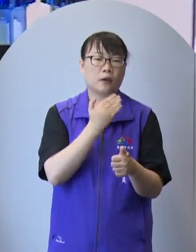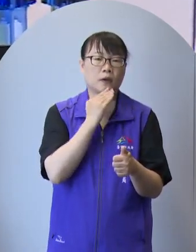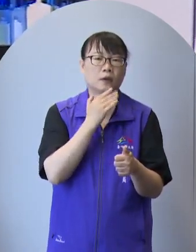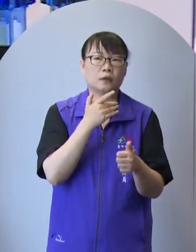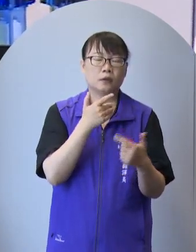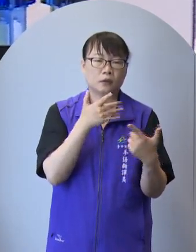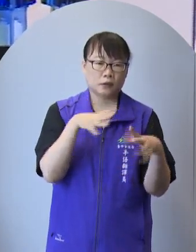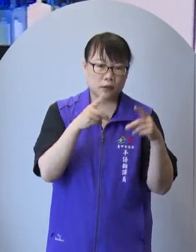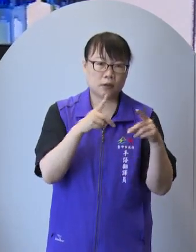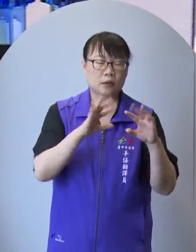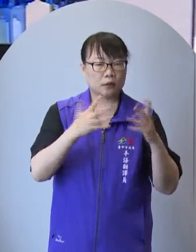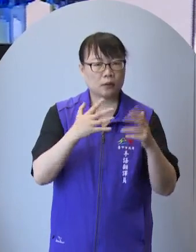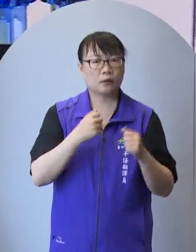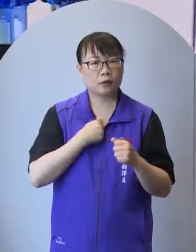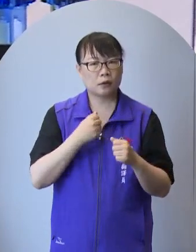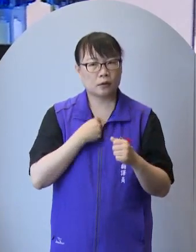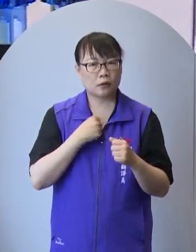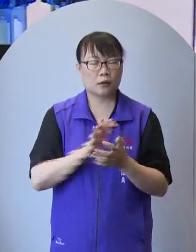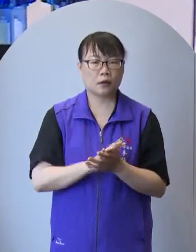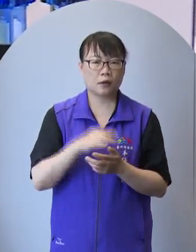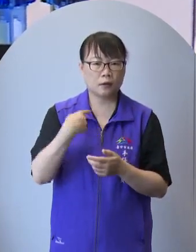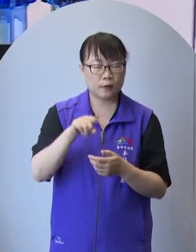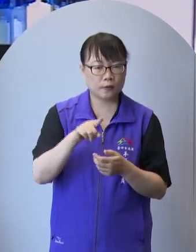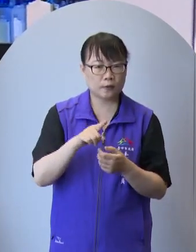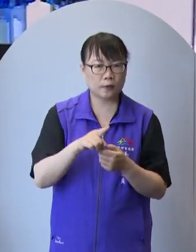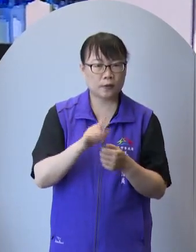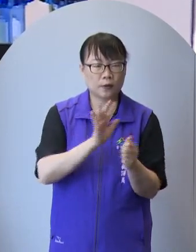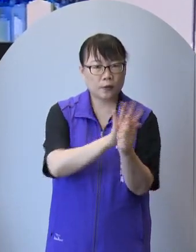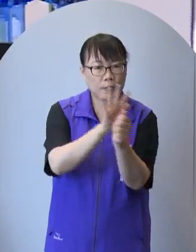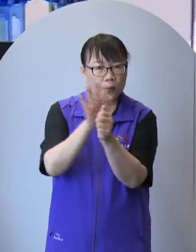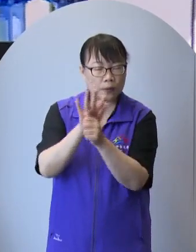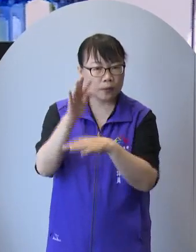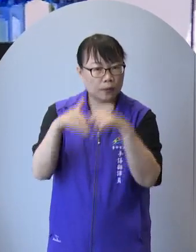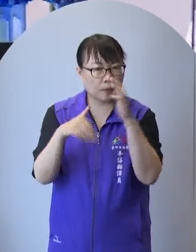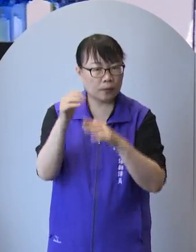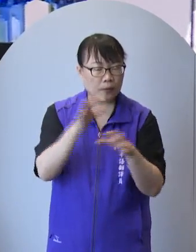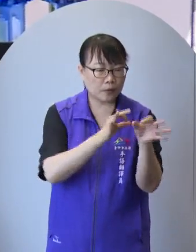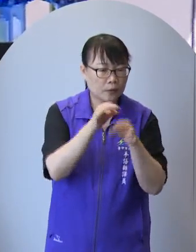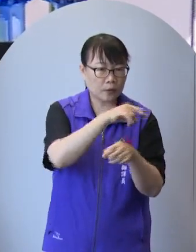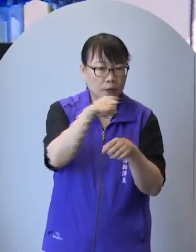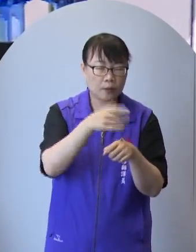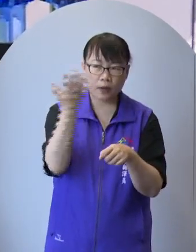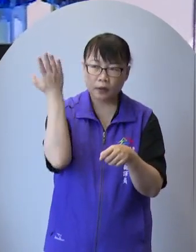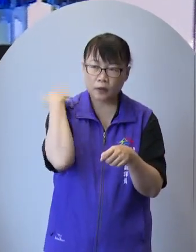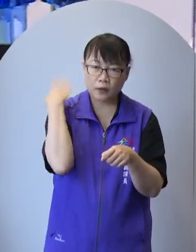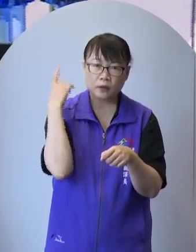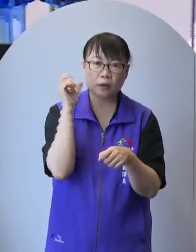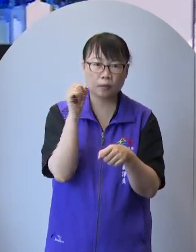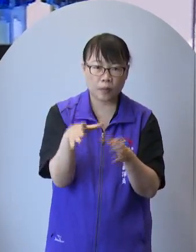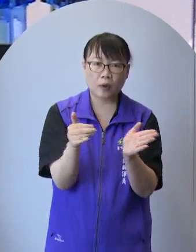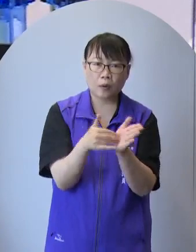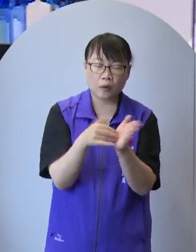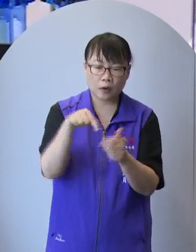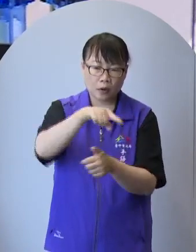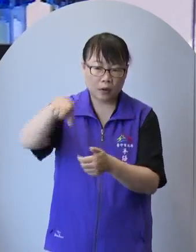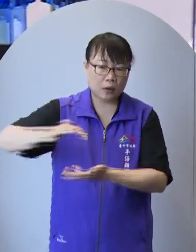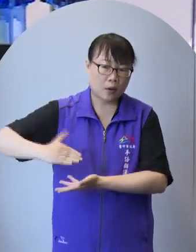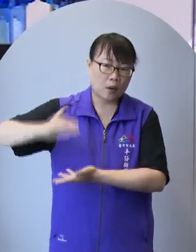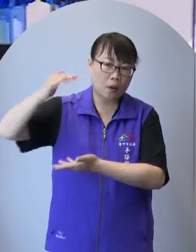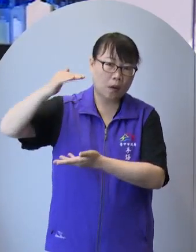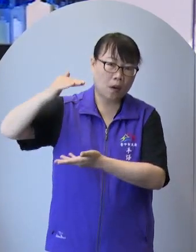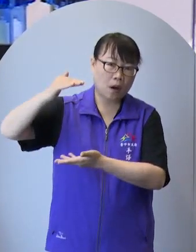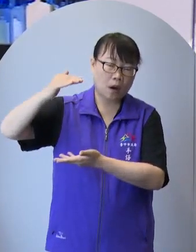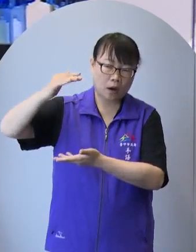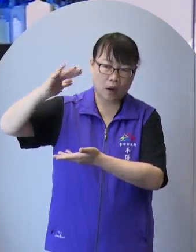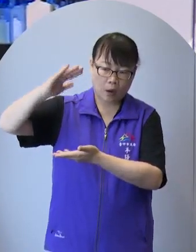应了解这个讯息，二方面也协助这个商家他之前采购的囤积的这些用品呢，